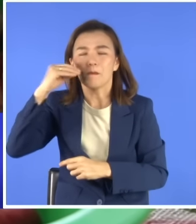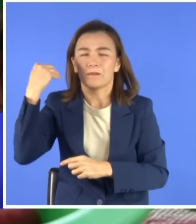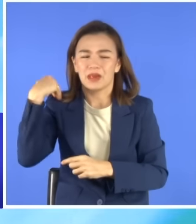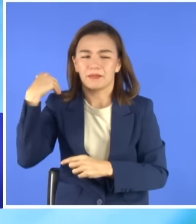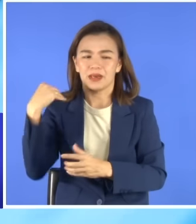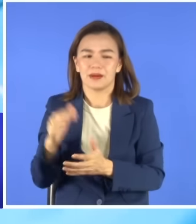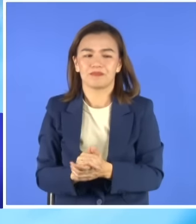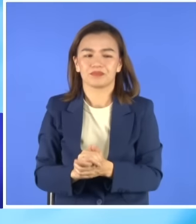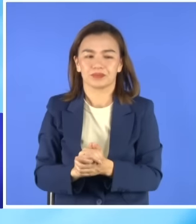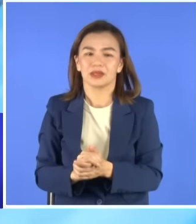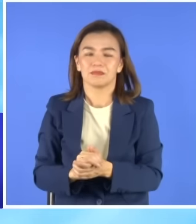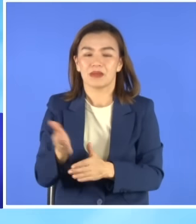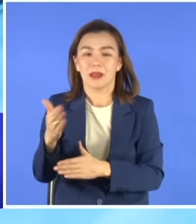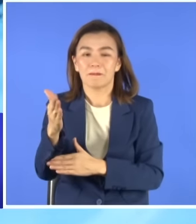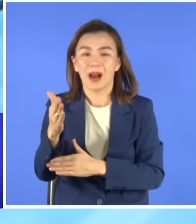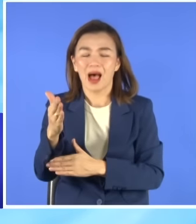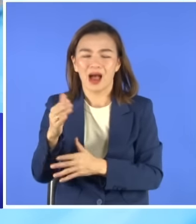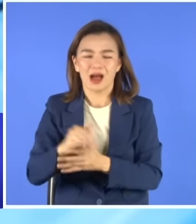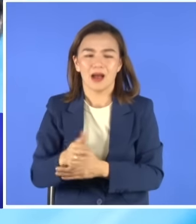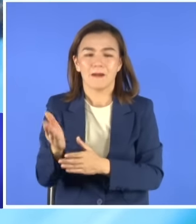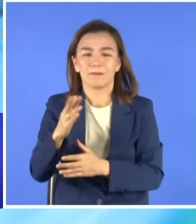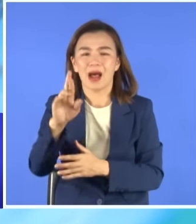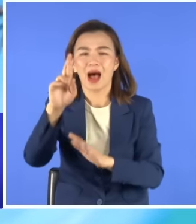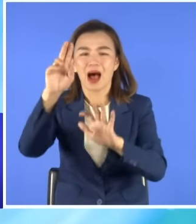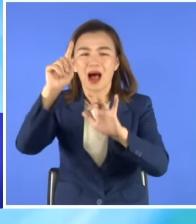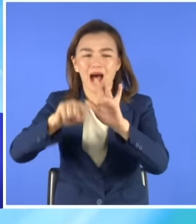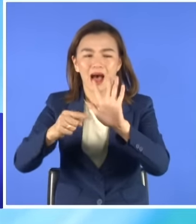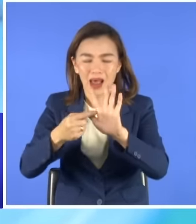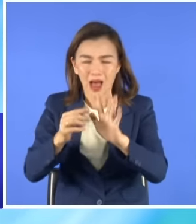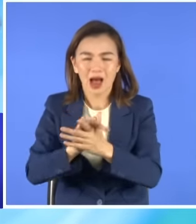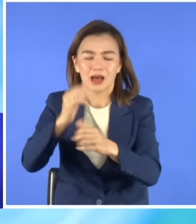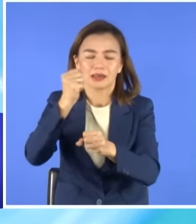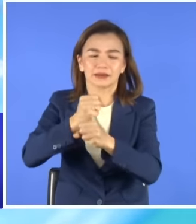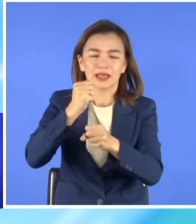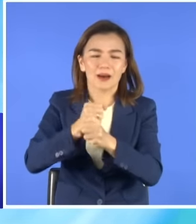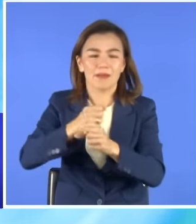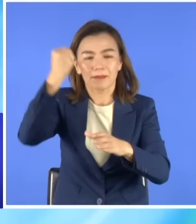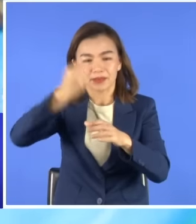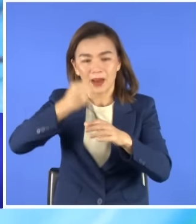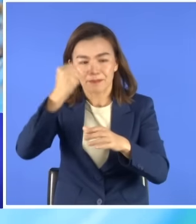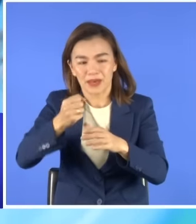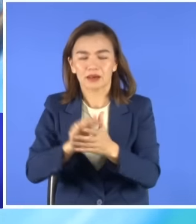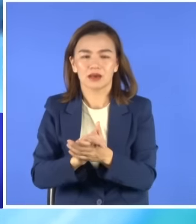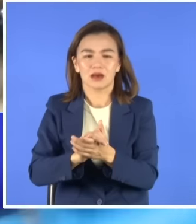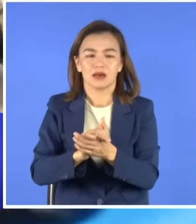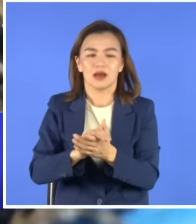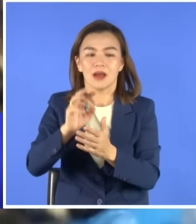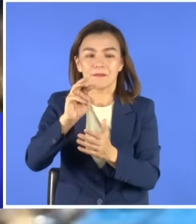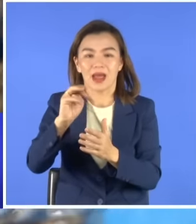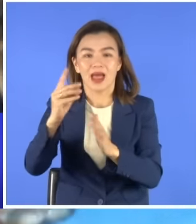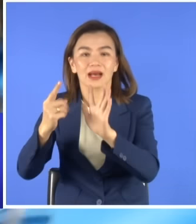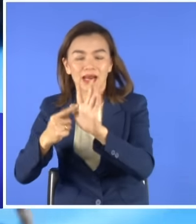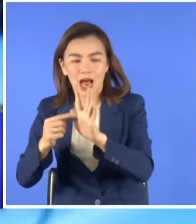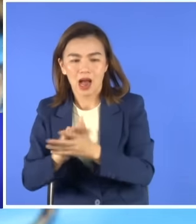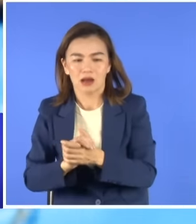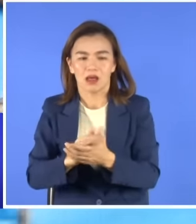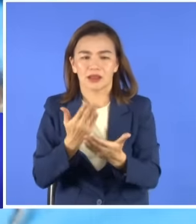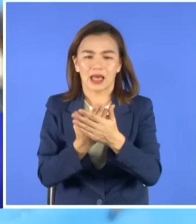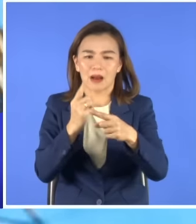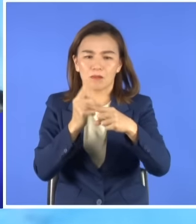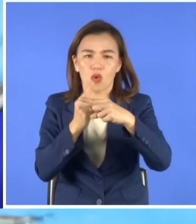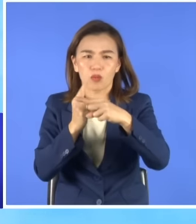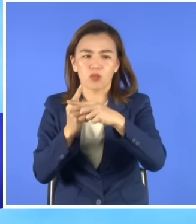ร้าใช่มั้ยอ่าปลาร้าแมงดาที่ว่าพริกแมงดาใช่ๆนำพริกแมงดาทุกวันนี้นะครับราคานี่สูงขึ้นเรื่อยๆว่าอย่างงั้นก็เลย